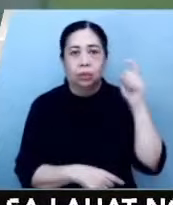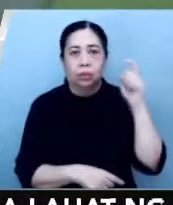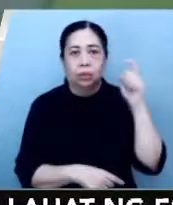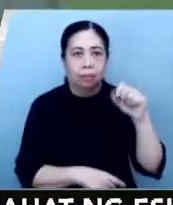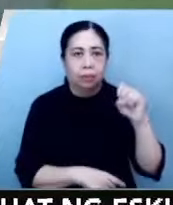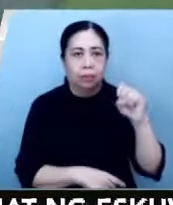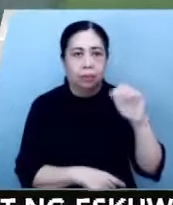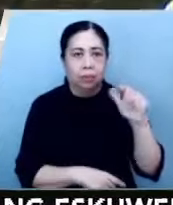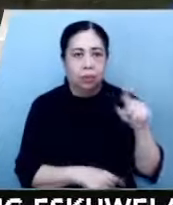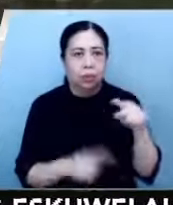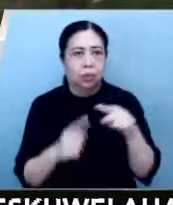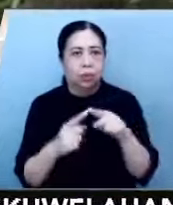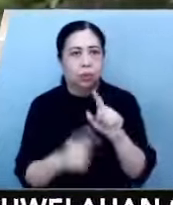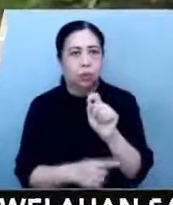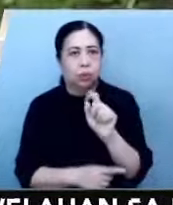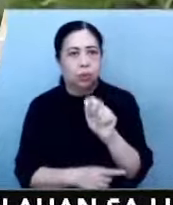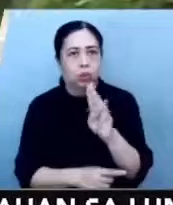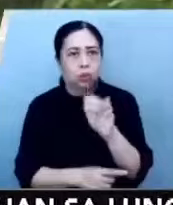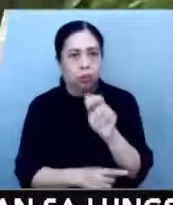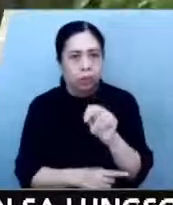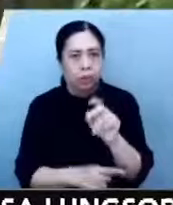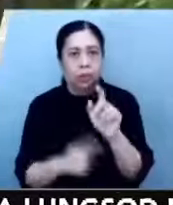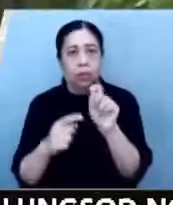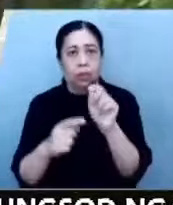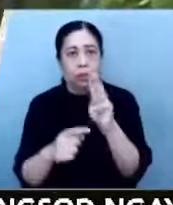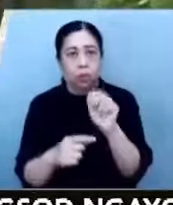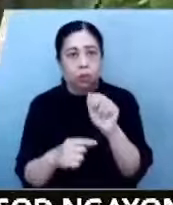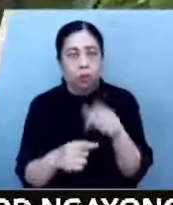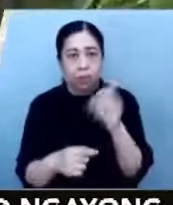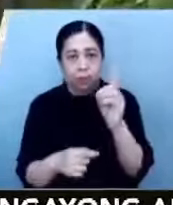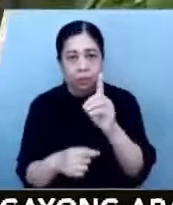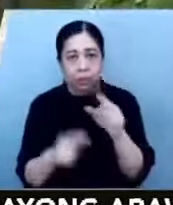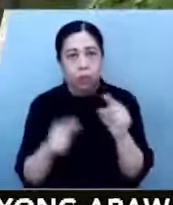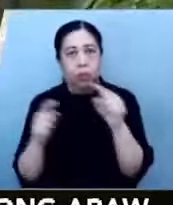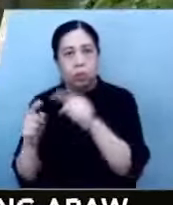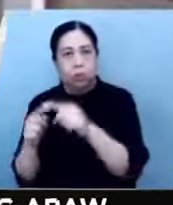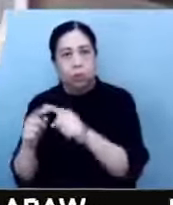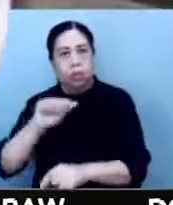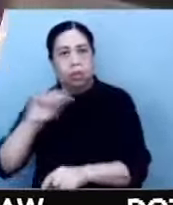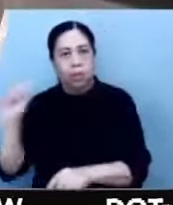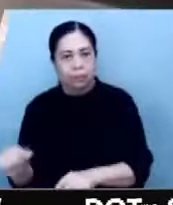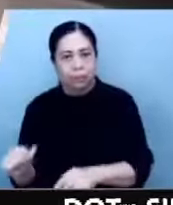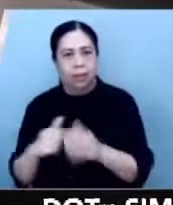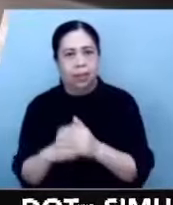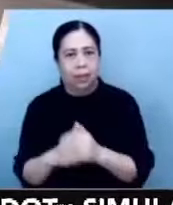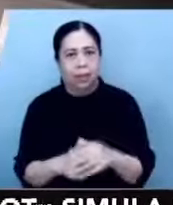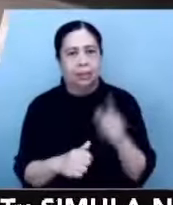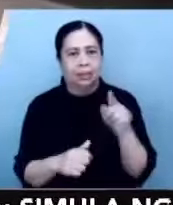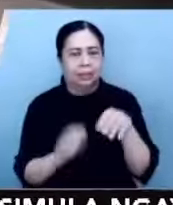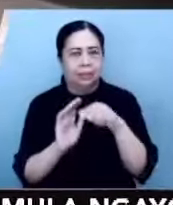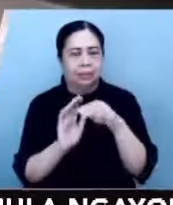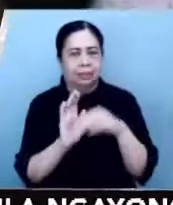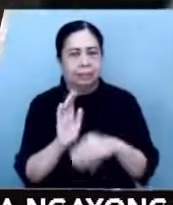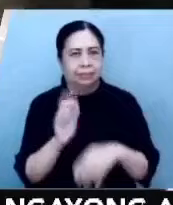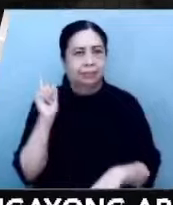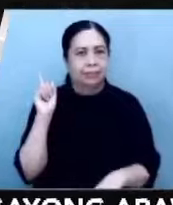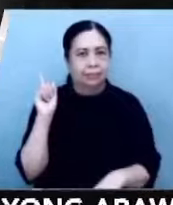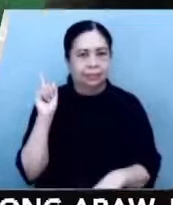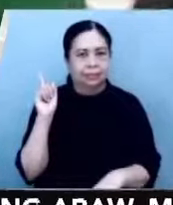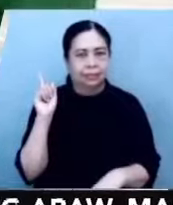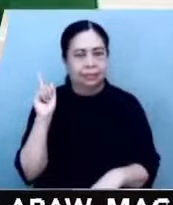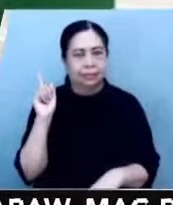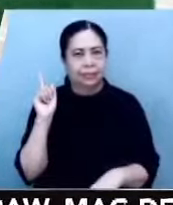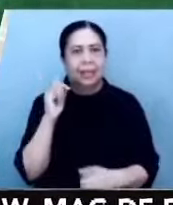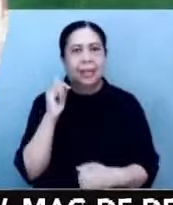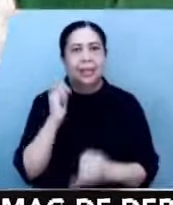at Tutuban hanggang Alabang. Ayon sa PNR, pasado alas 8:30 ng gabi ang huling biyahe na galing sa Tutuban, alas 8 naman ang last